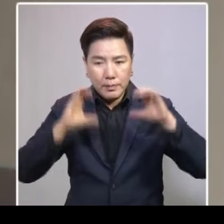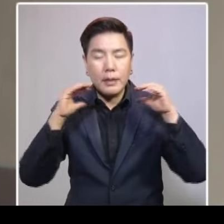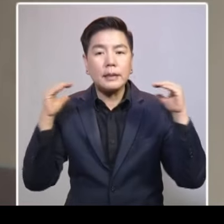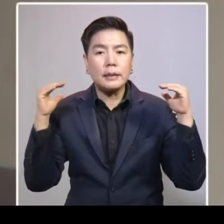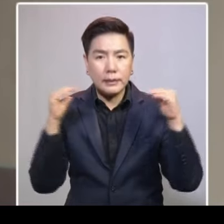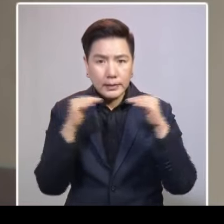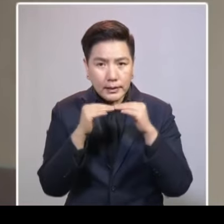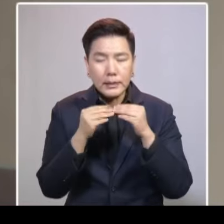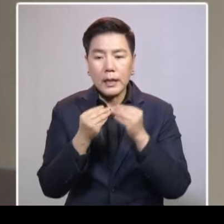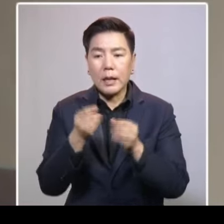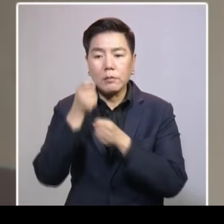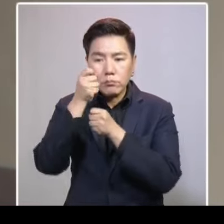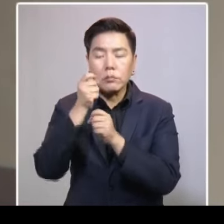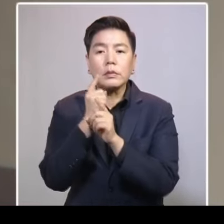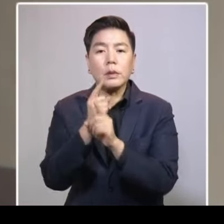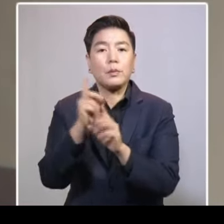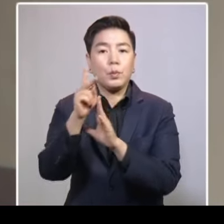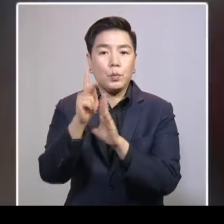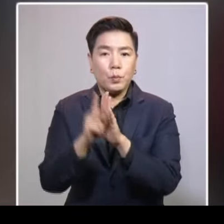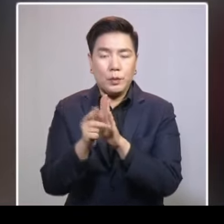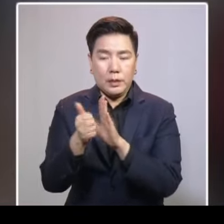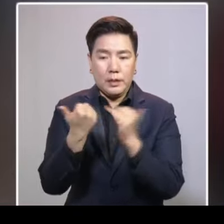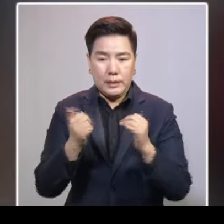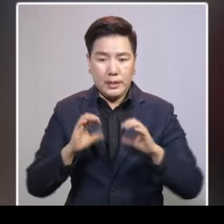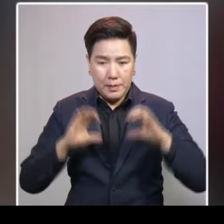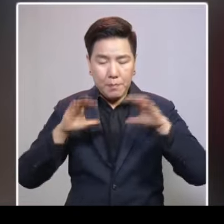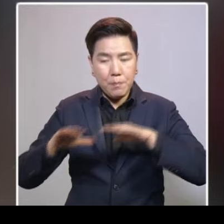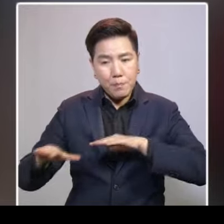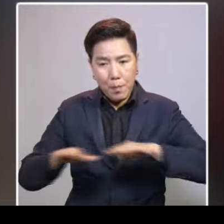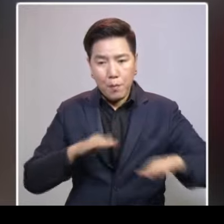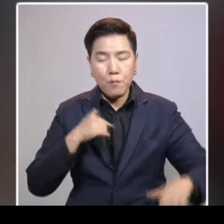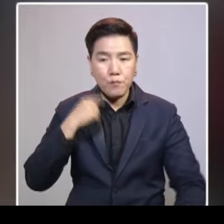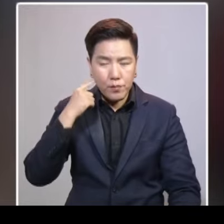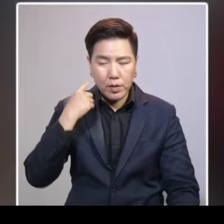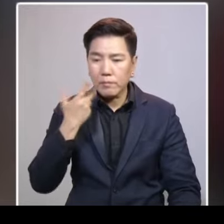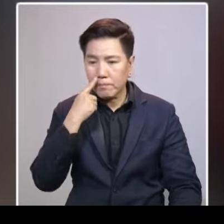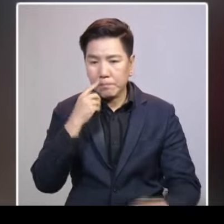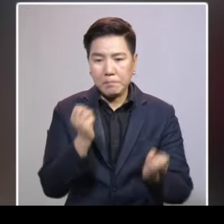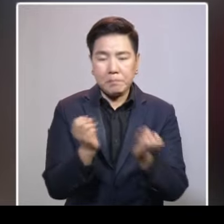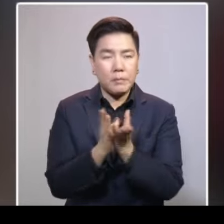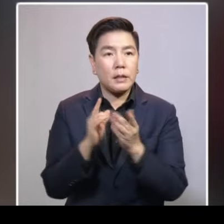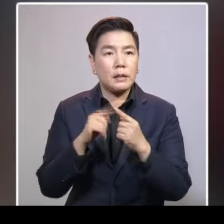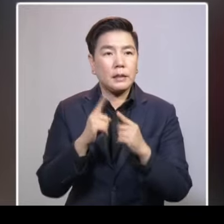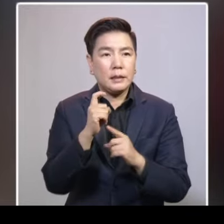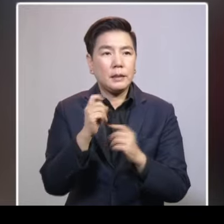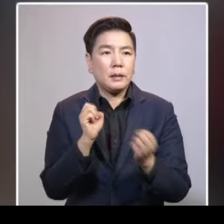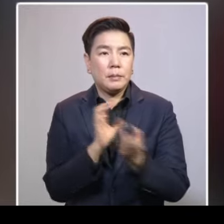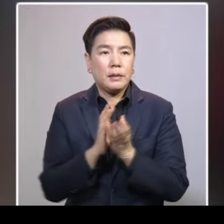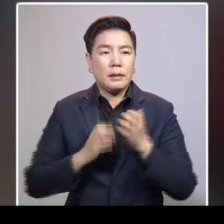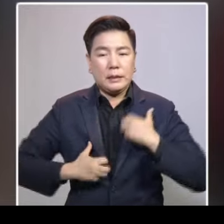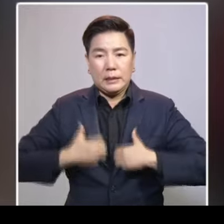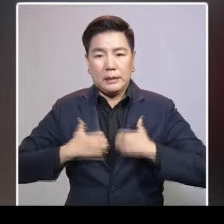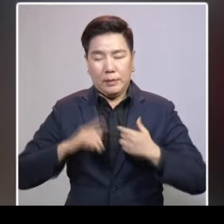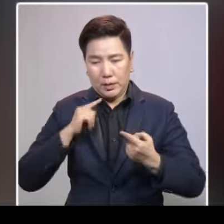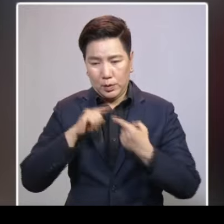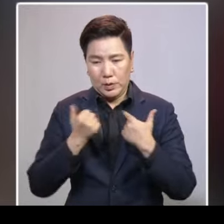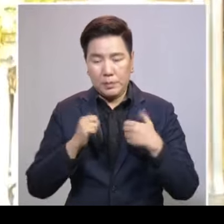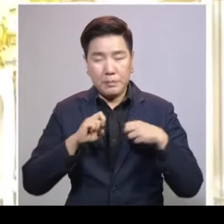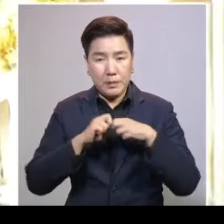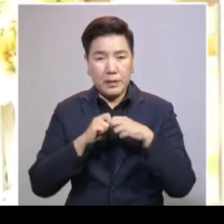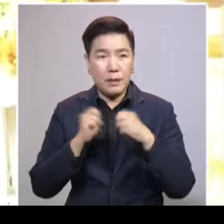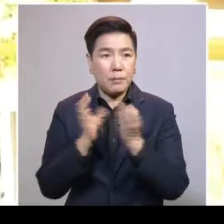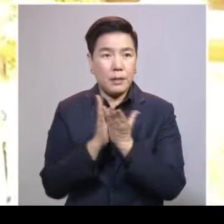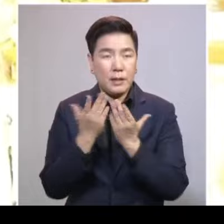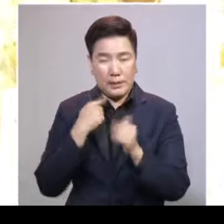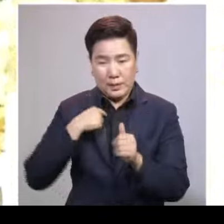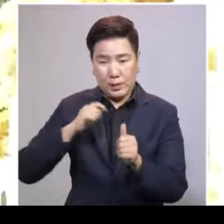เสรีภาพการชุมนุมตามกฎหมายซึ่งรัฐบาลพร้อมรับฟังขออย่าไปลุกล้ำหรือสร้างความเดือดร้อนให้กับผู้อื่นข้อกังวลเรื่องการ